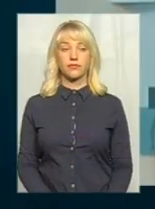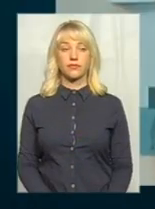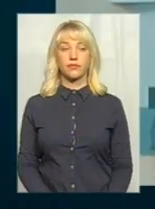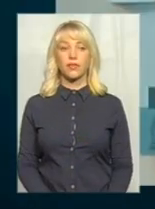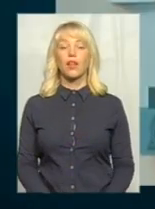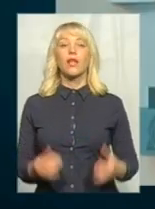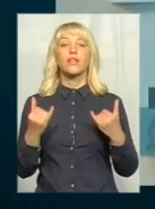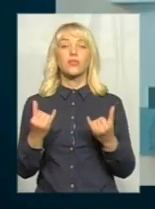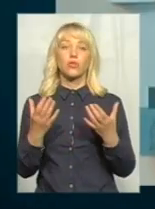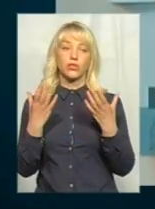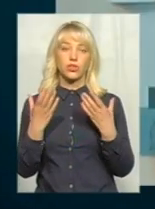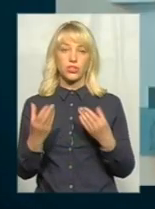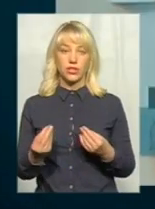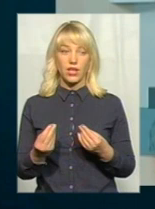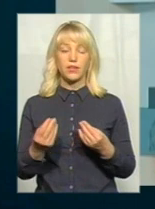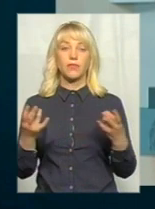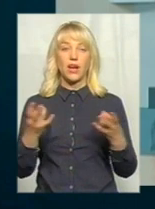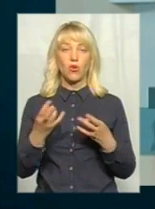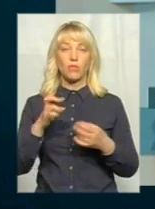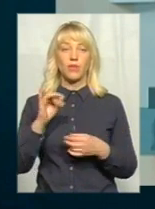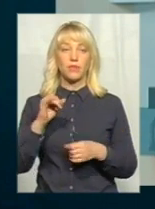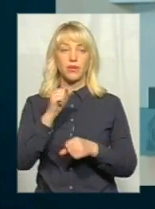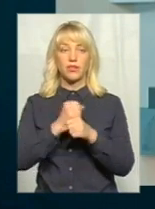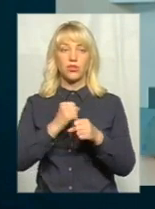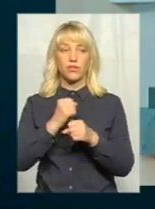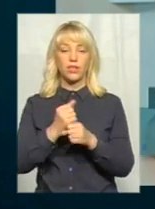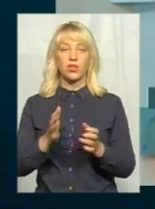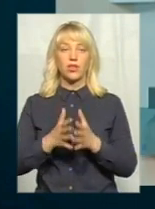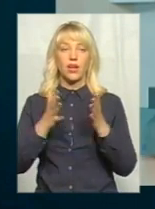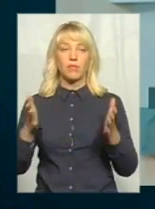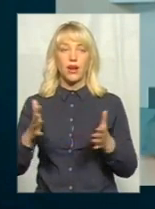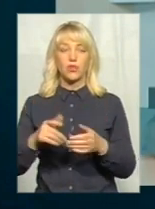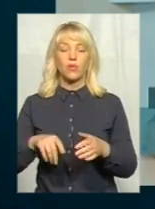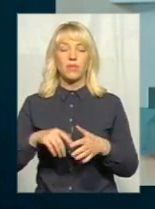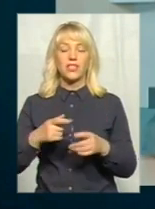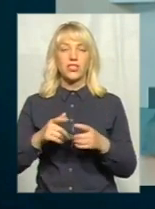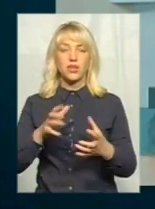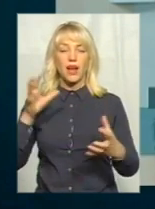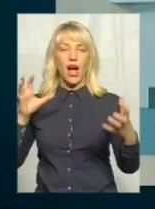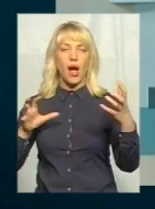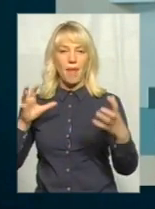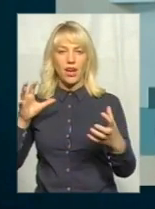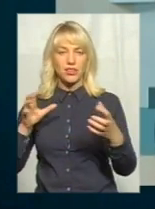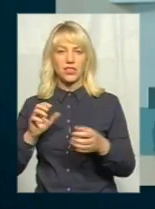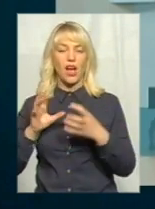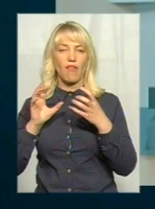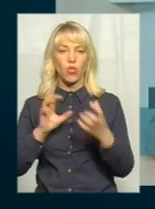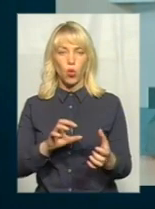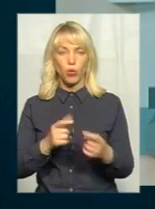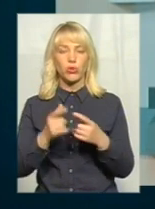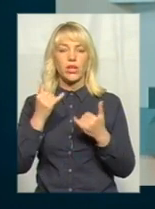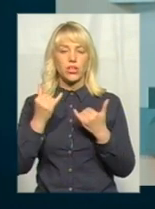На сьогоднішній день мали би працювати набагато більше в місті великогабаритних автобусів, і вони на сьогоднішній день в місті